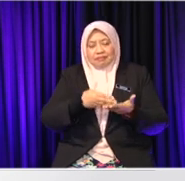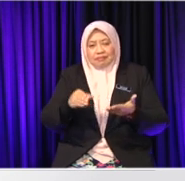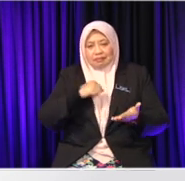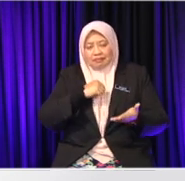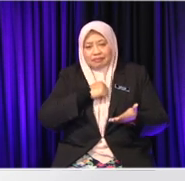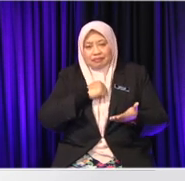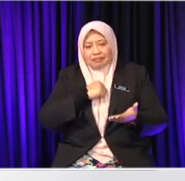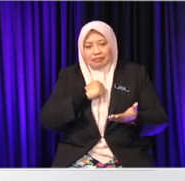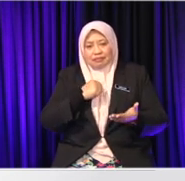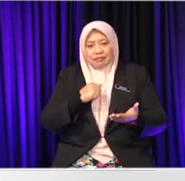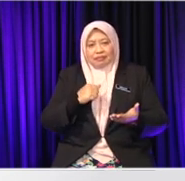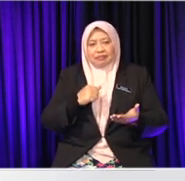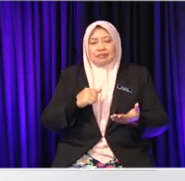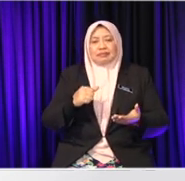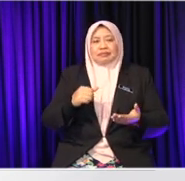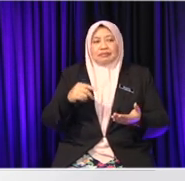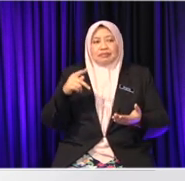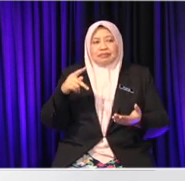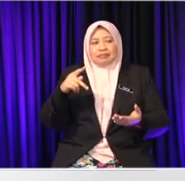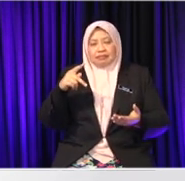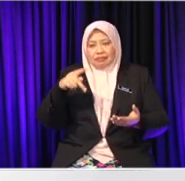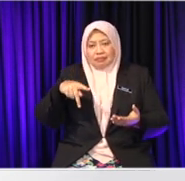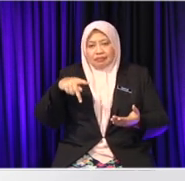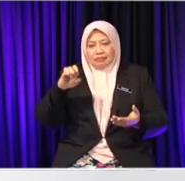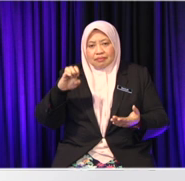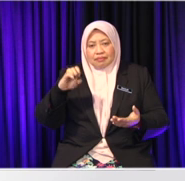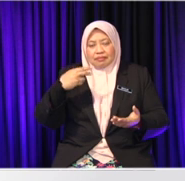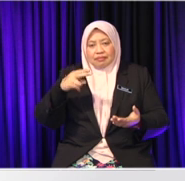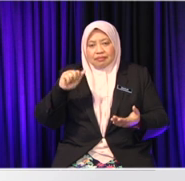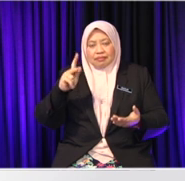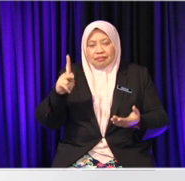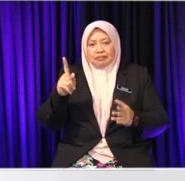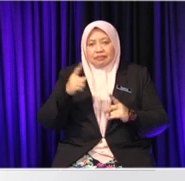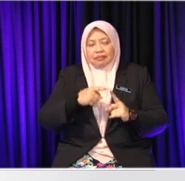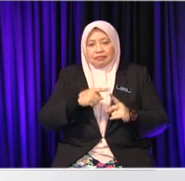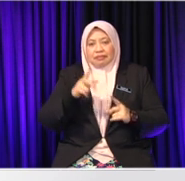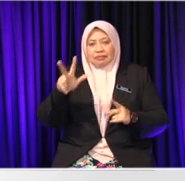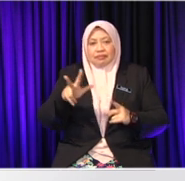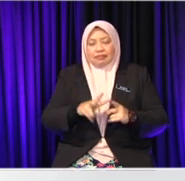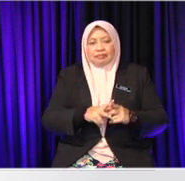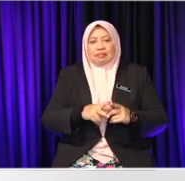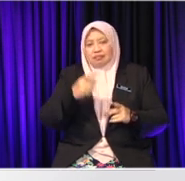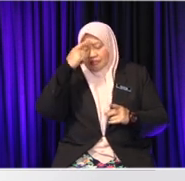yang paling murah sekali saya langgam Oke saya akan guna isu saya untuk bayi